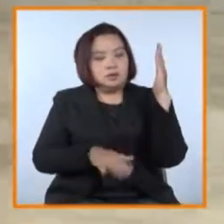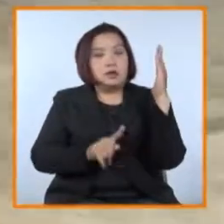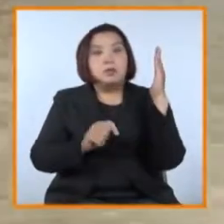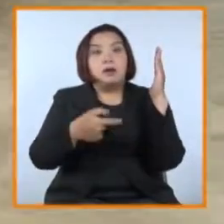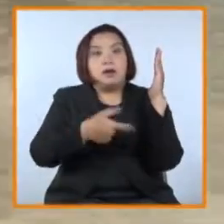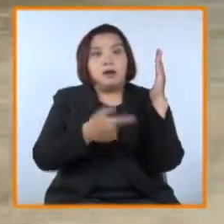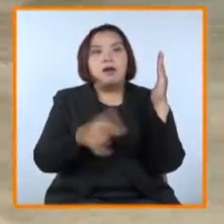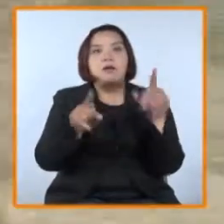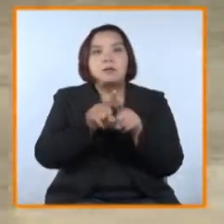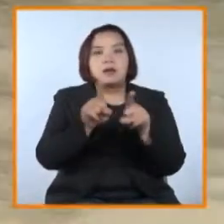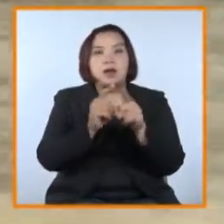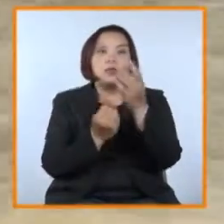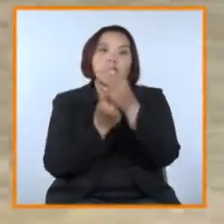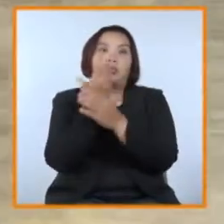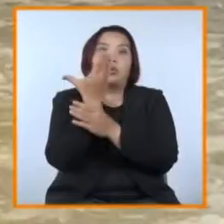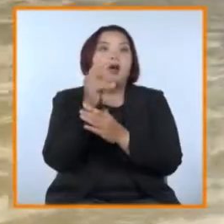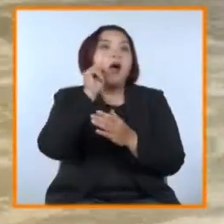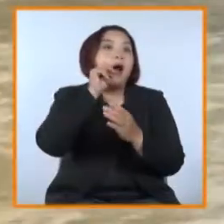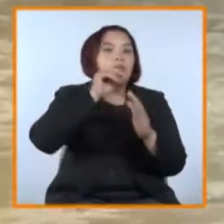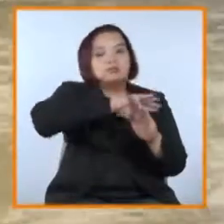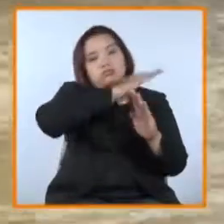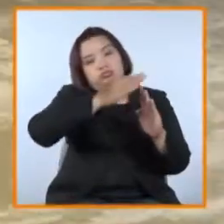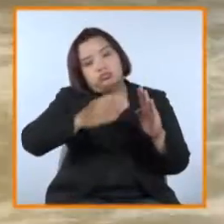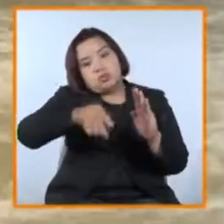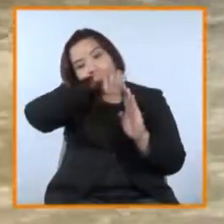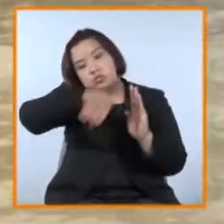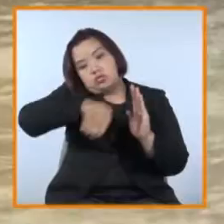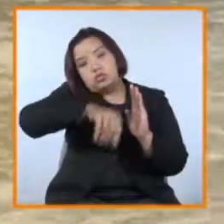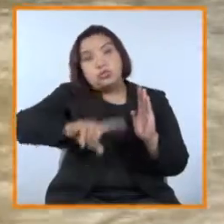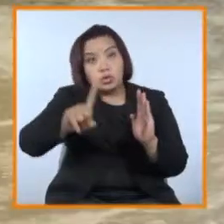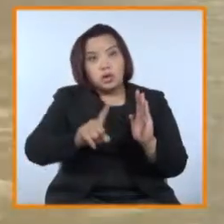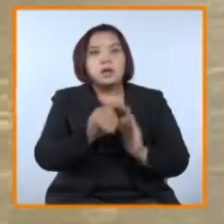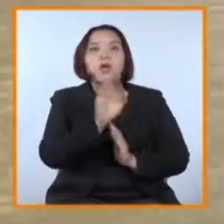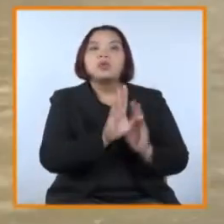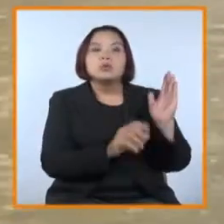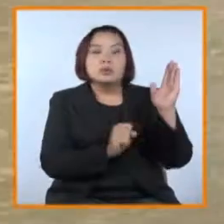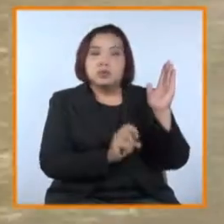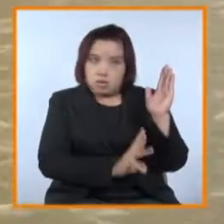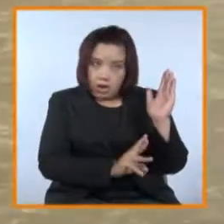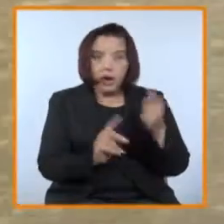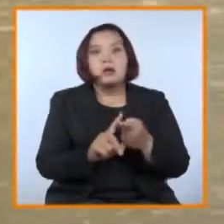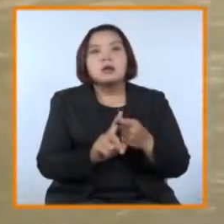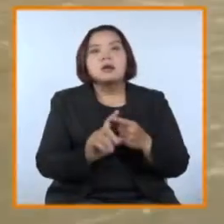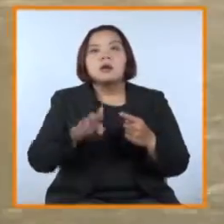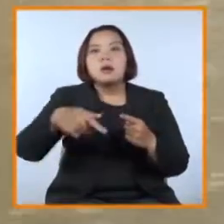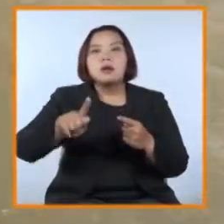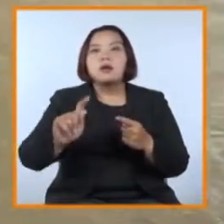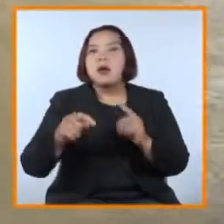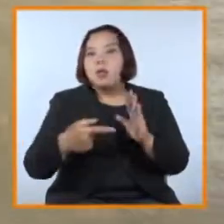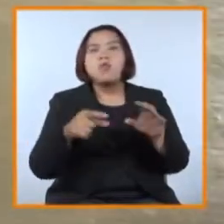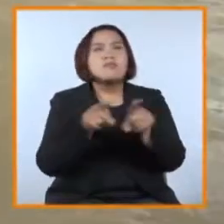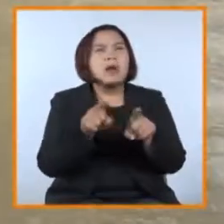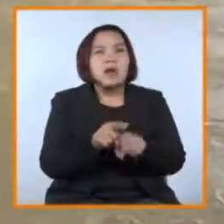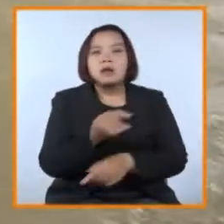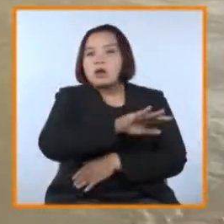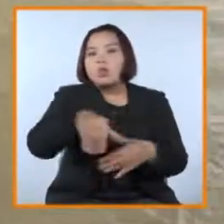ำป่าที่ไหลหลากจากเทือกเขาโศกในจังหวัดสุราษฎร์ธานีและเทือกเขาปลายโต๊ะในอำเภอปะกงไหลล้นตลิ่งเข้าท่วมพื้น